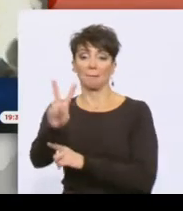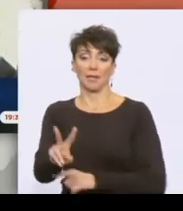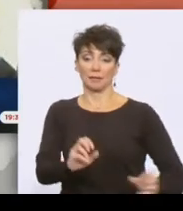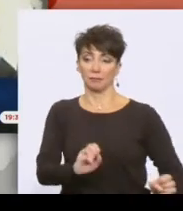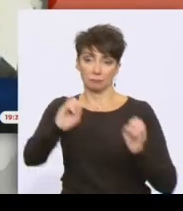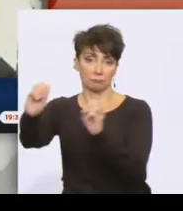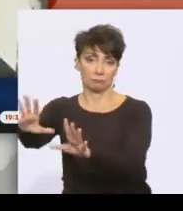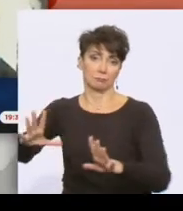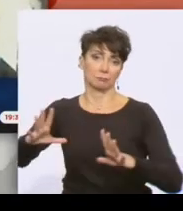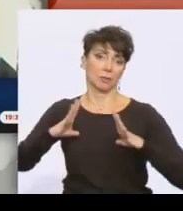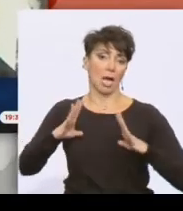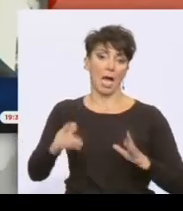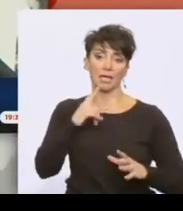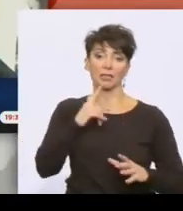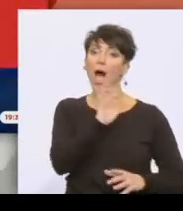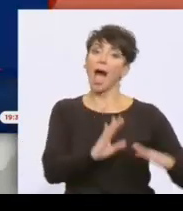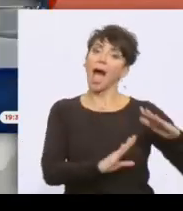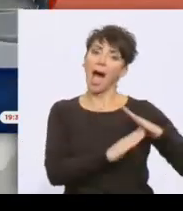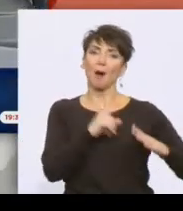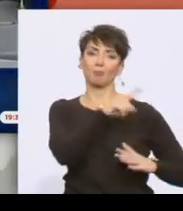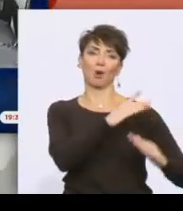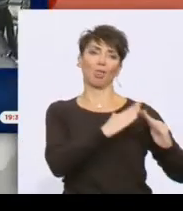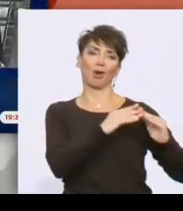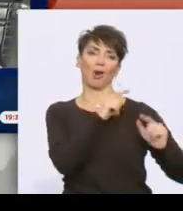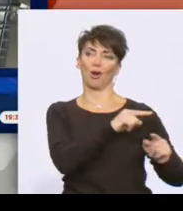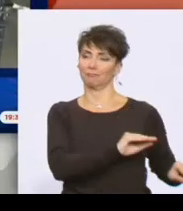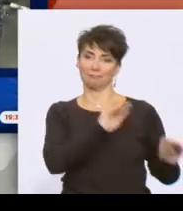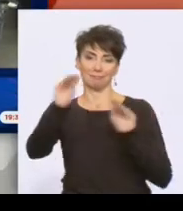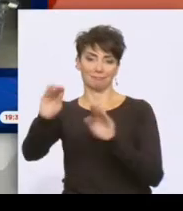εδώ πέρα το φαγητό έτοιμο μαγειρεμένο από το Προεδρικό Μέγαρο.